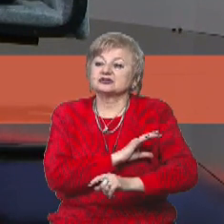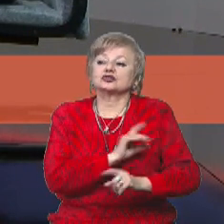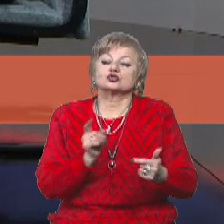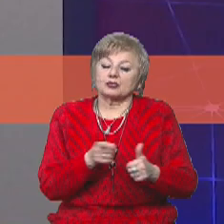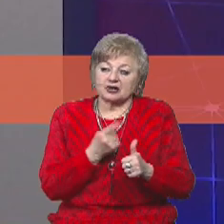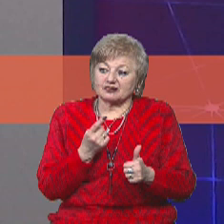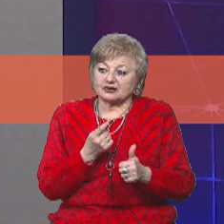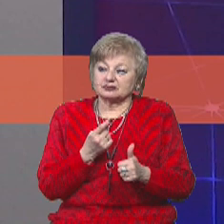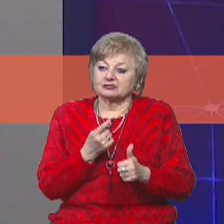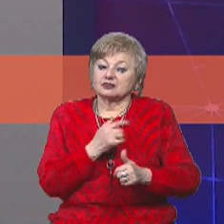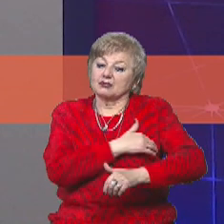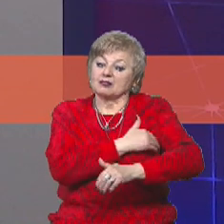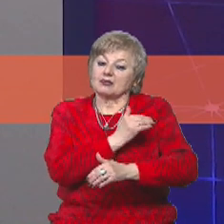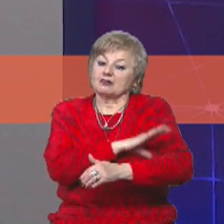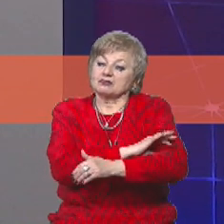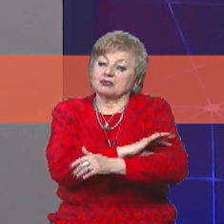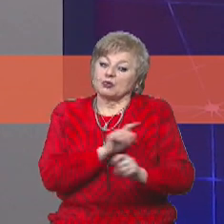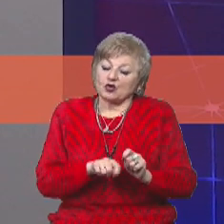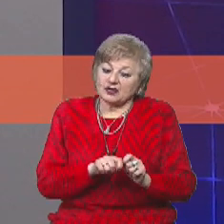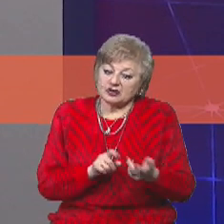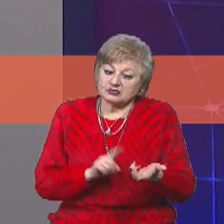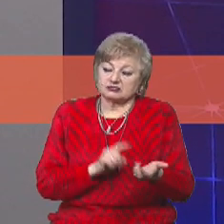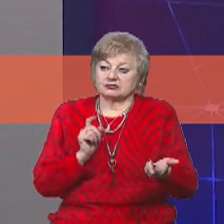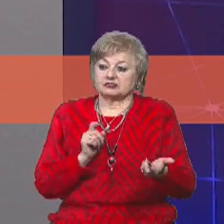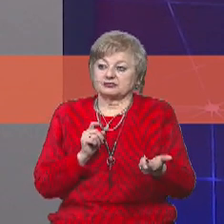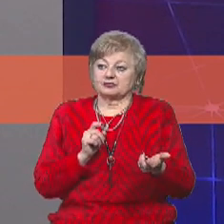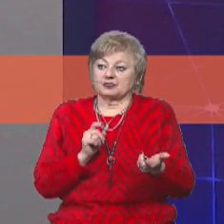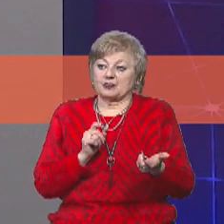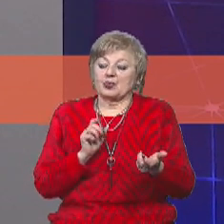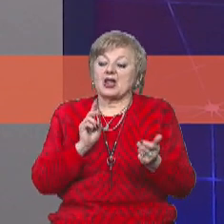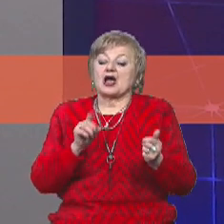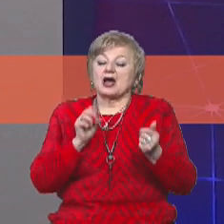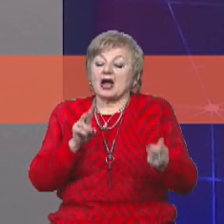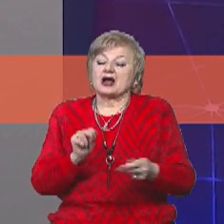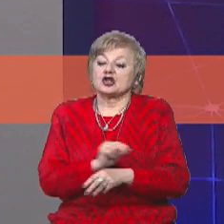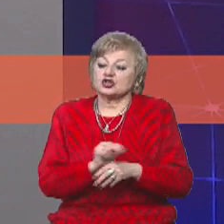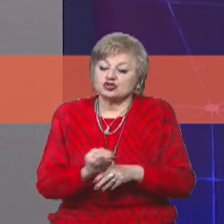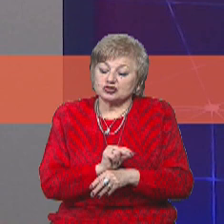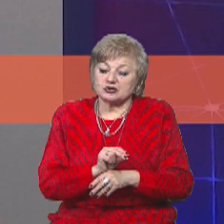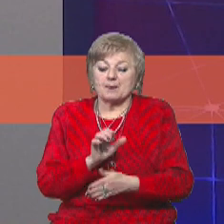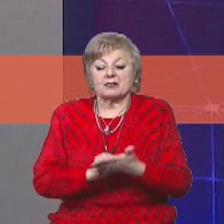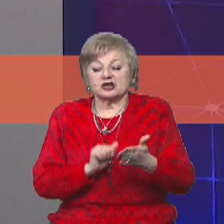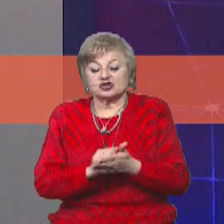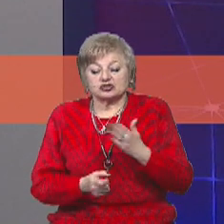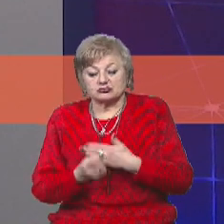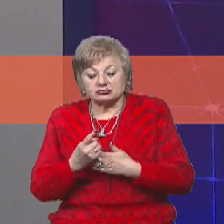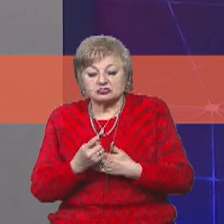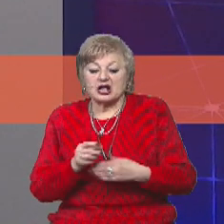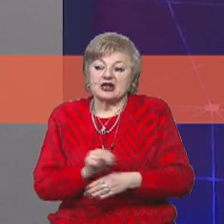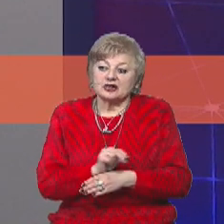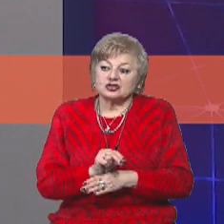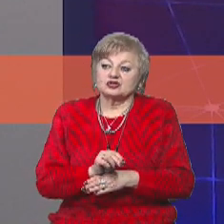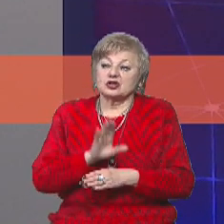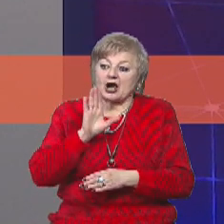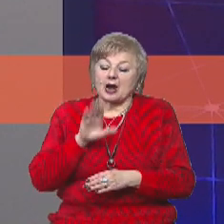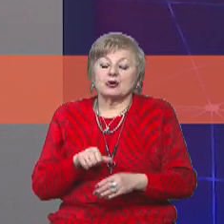зробити? Заміряти, потім дивитися, як лікувати, ну, визначити причини, потім лікування і потім